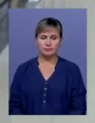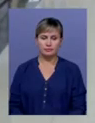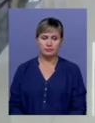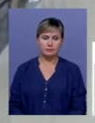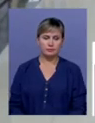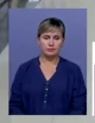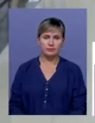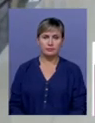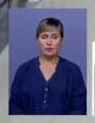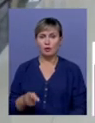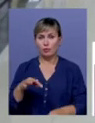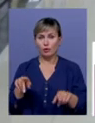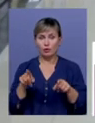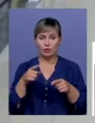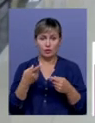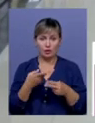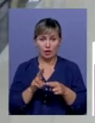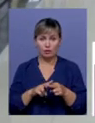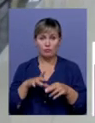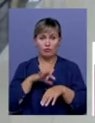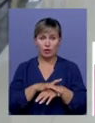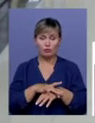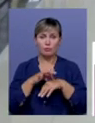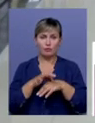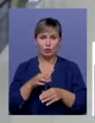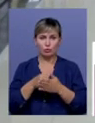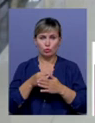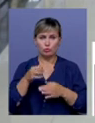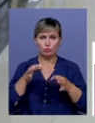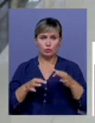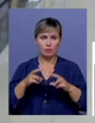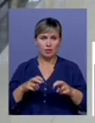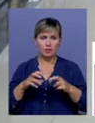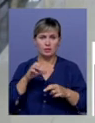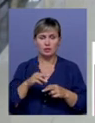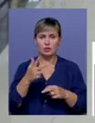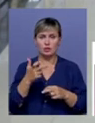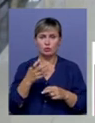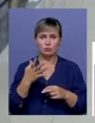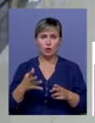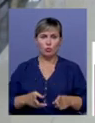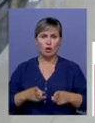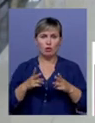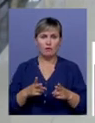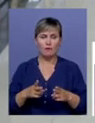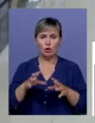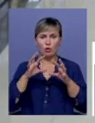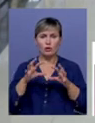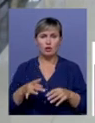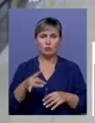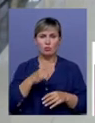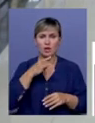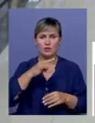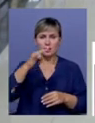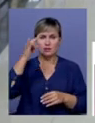по данному факту проводится досудебное расследование по статье 345 уголовного кодекса республики казахстан